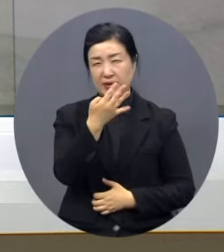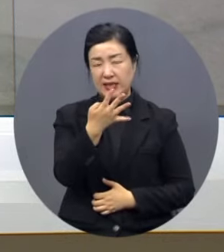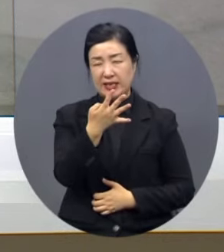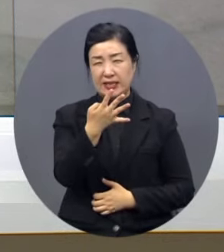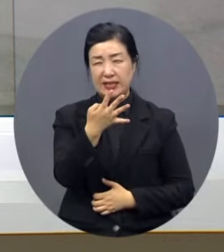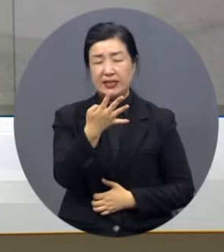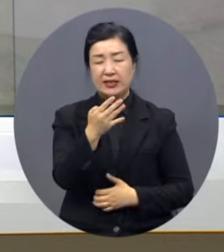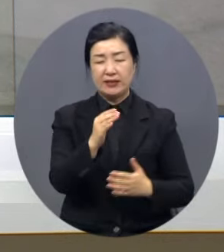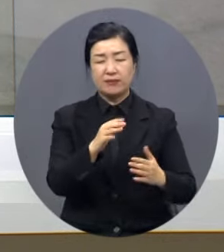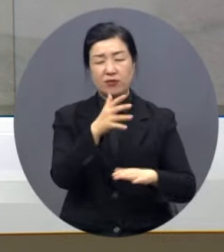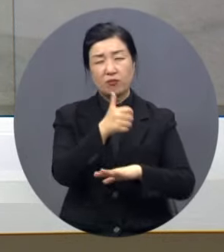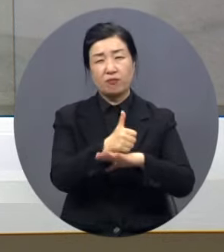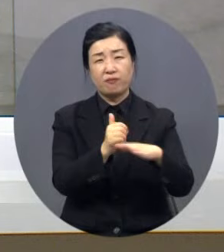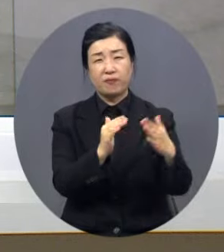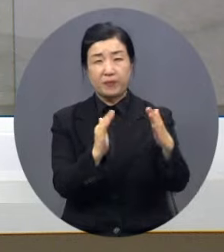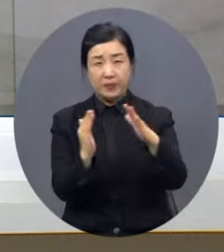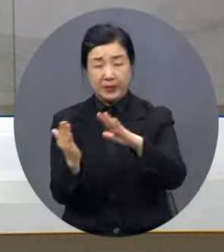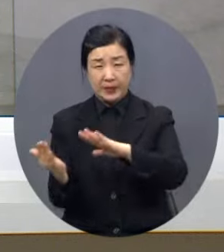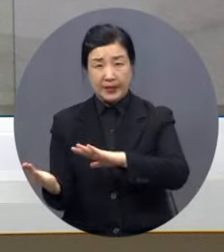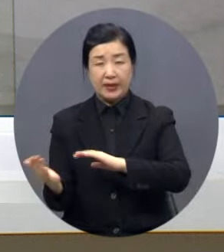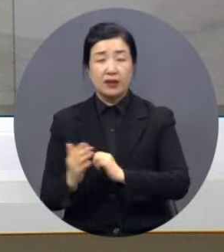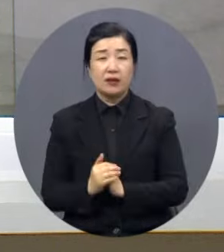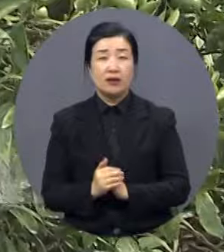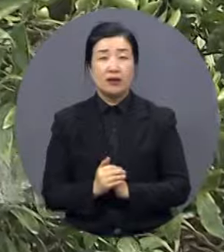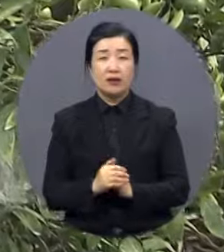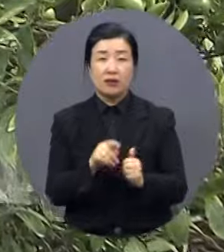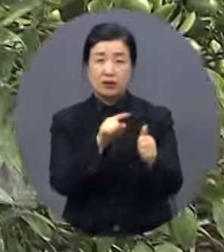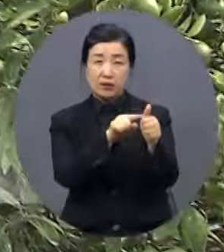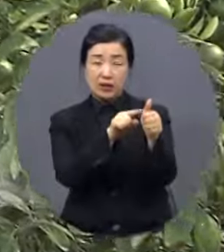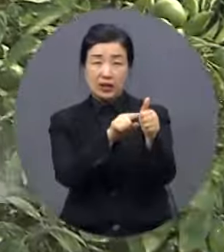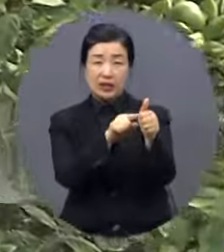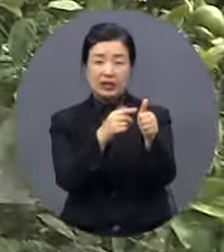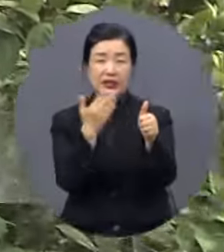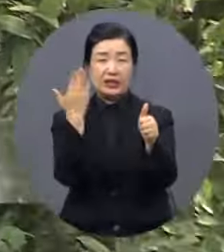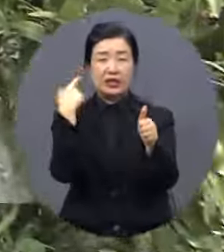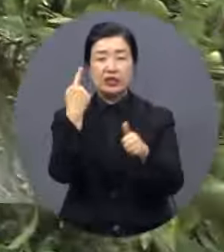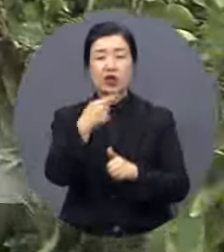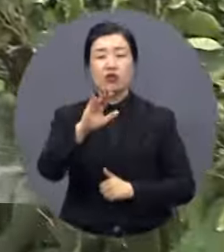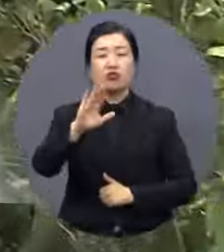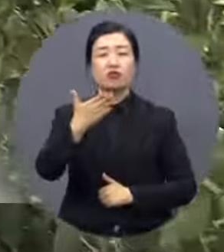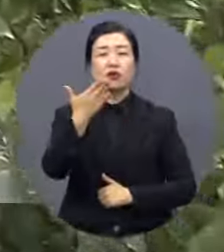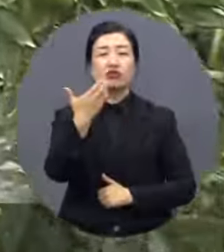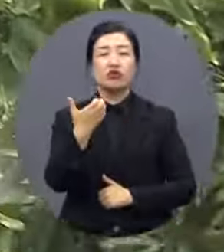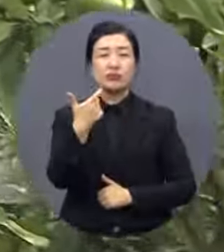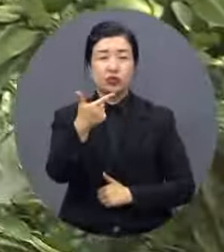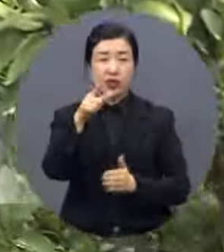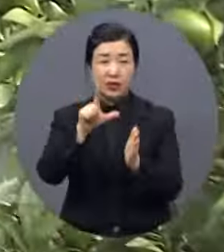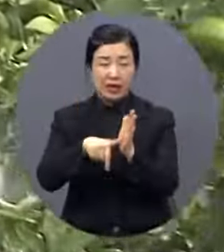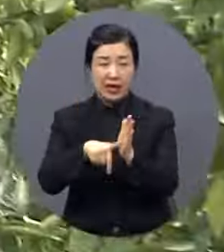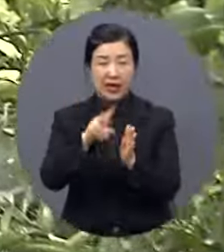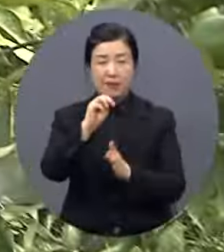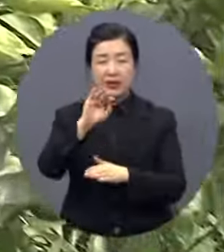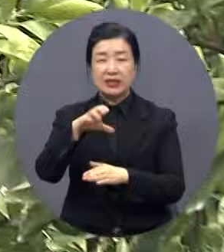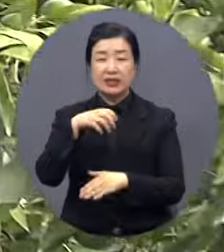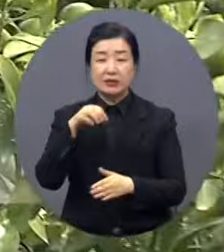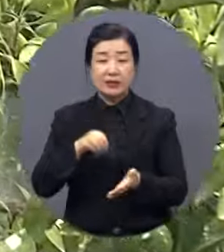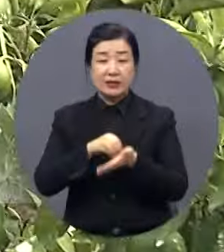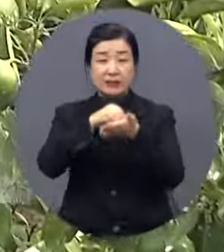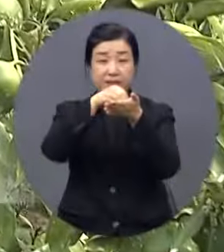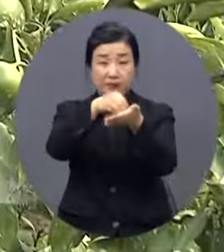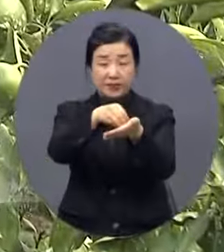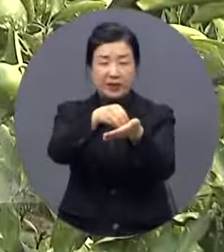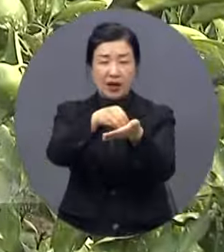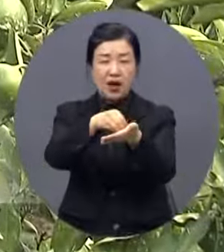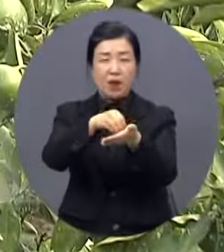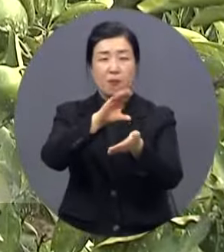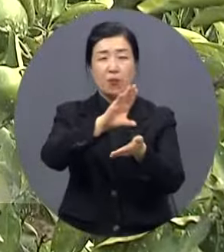일기로 했습니다고 현재용 기자는 지난 1996년 제주 MBC 취재기자로 입사한 뒤